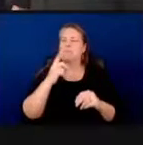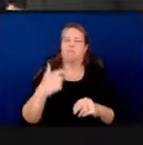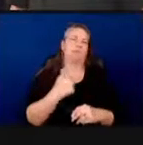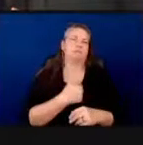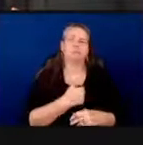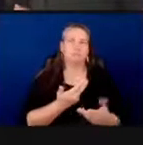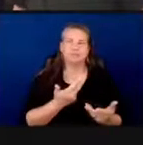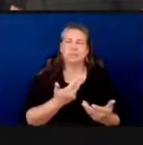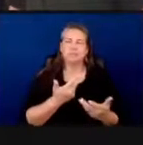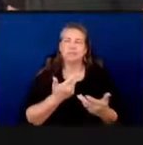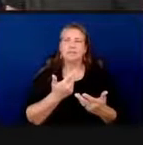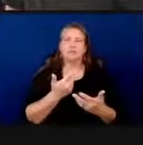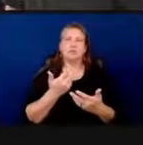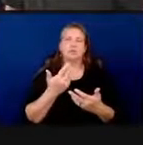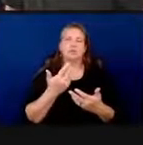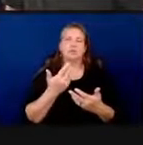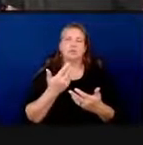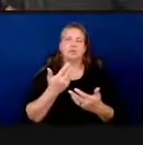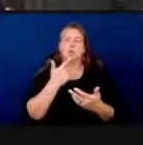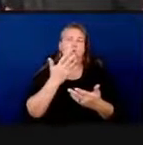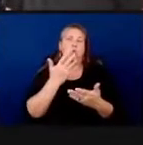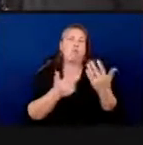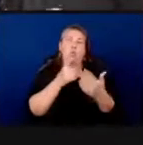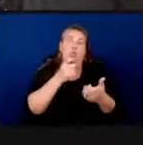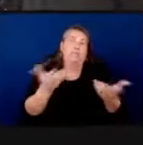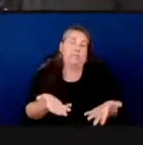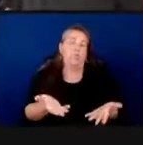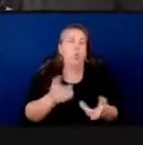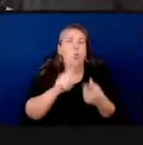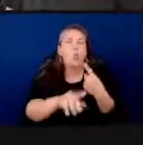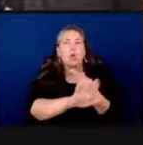وأيضا مسرور بالعرض.